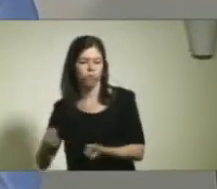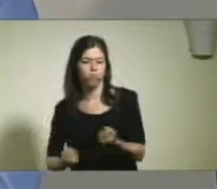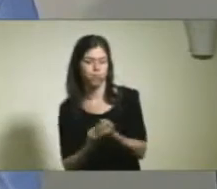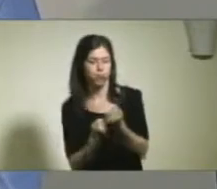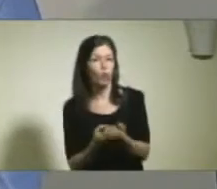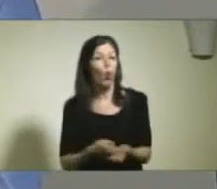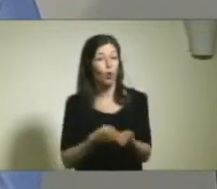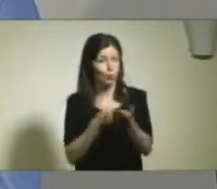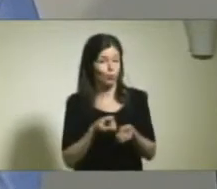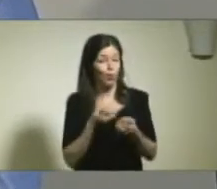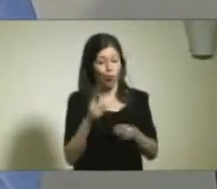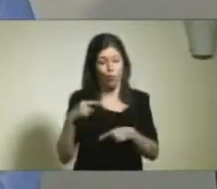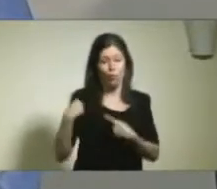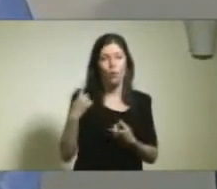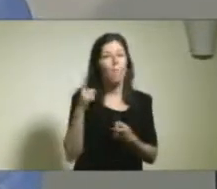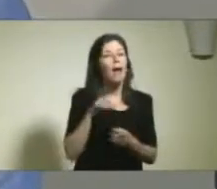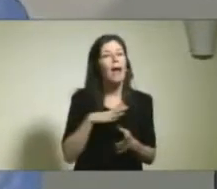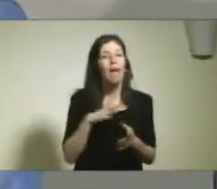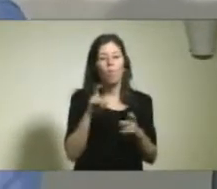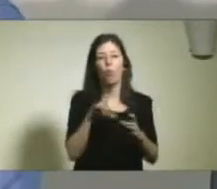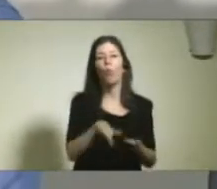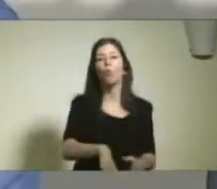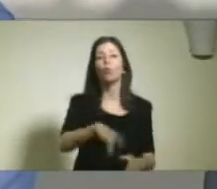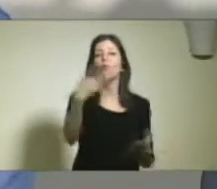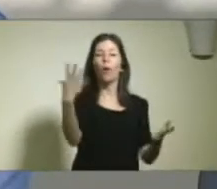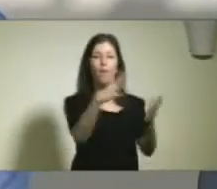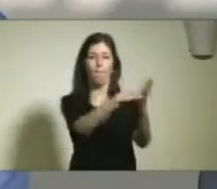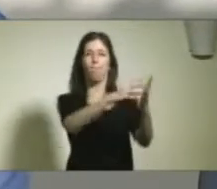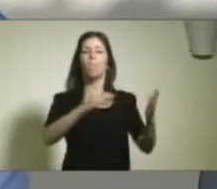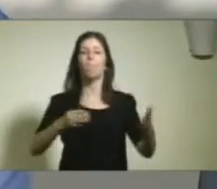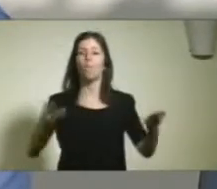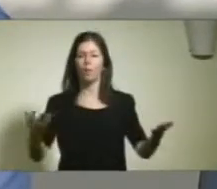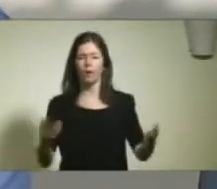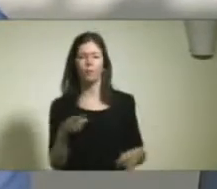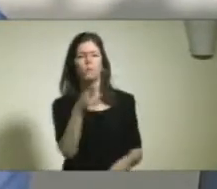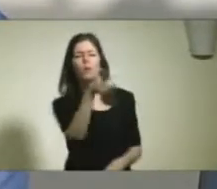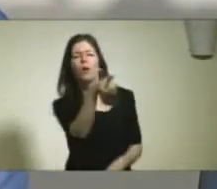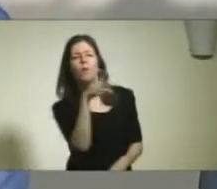modèle. Vous parlez des autres groupes qui contestent cette initiative.